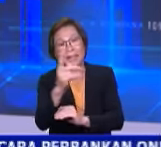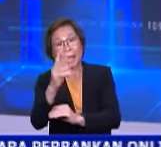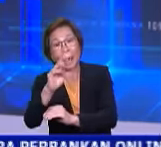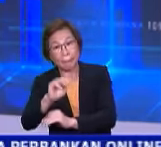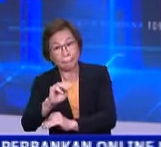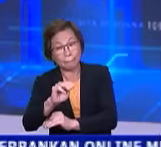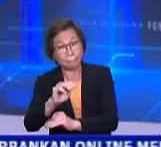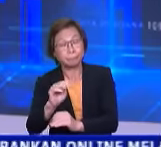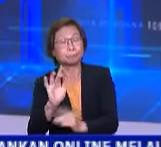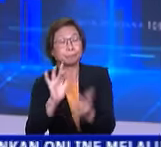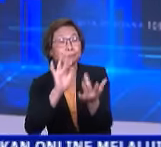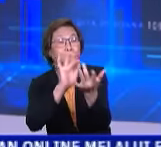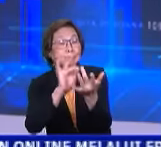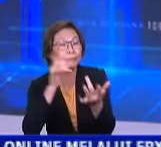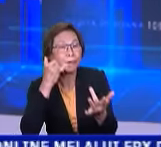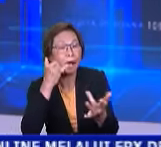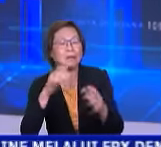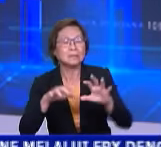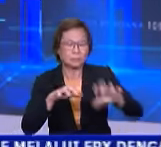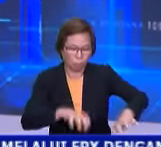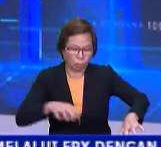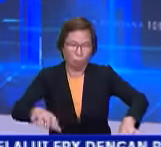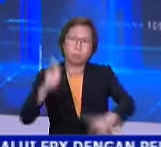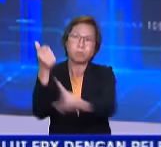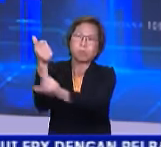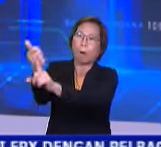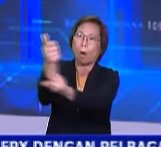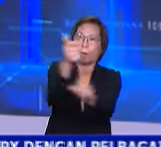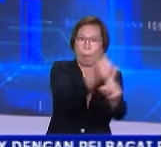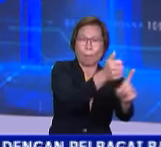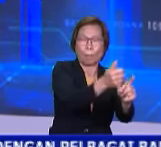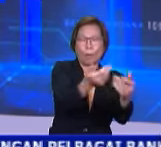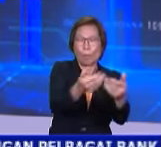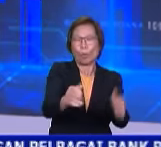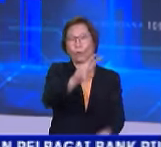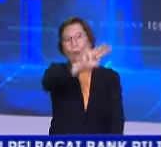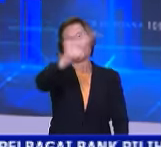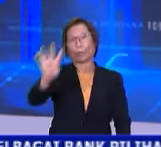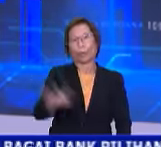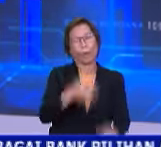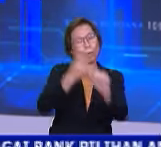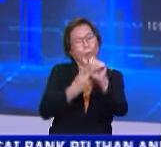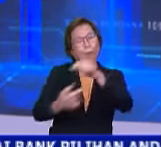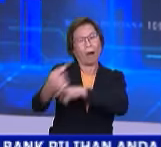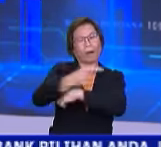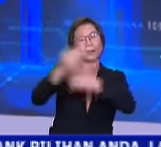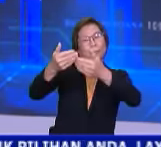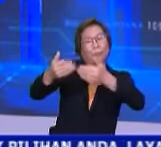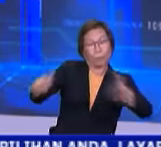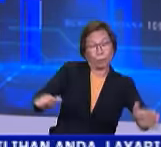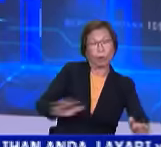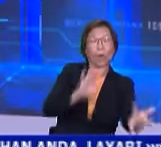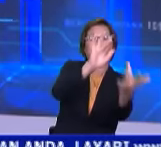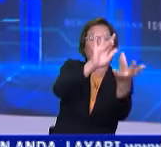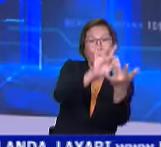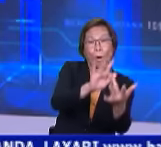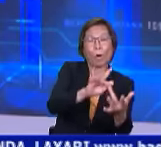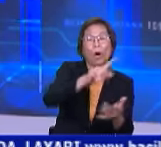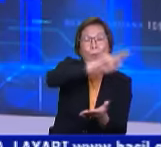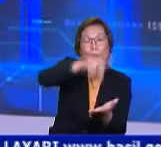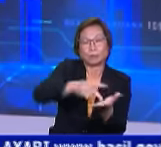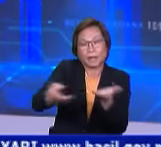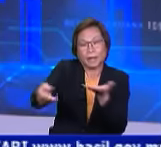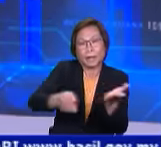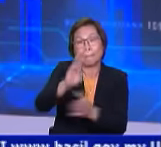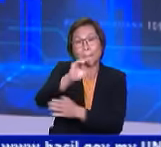Masyarakat JKM di daerah masing-masing yang dibuka 24 jam setiap hari. Selain menghubungi Pusat Khidmat Ahli